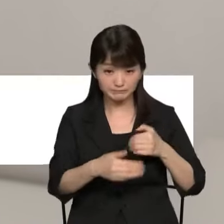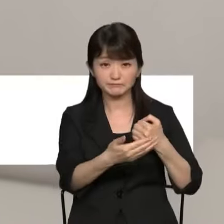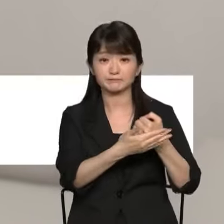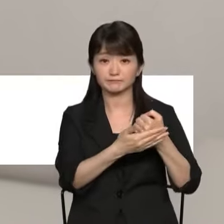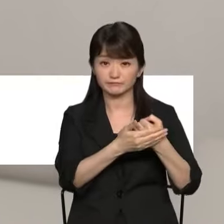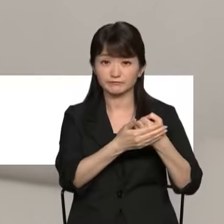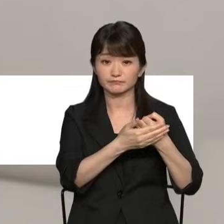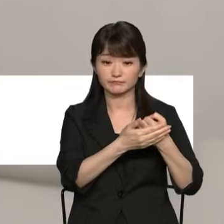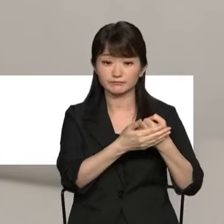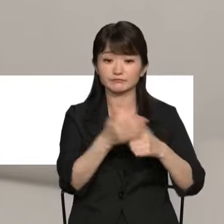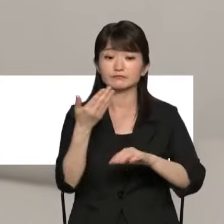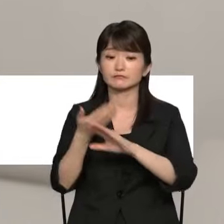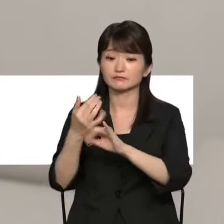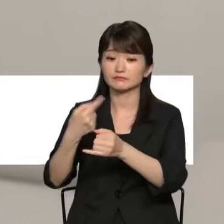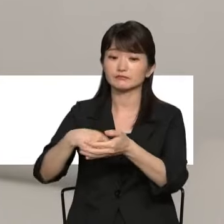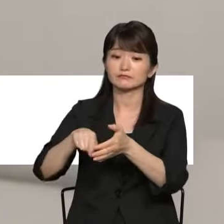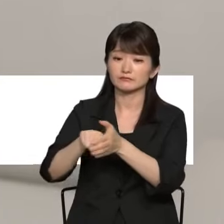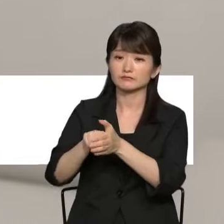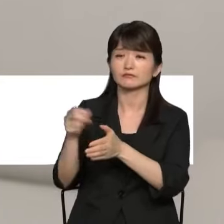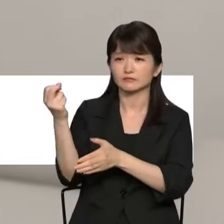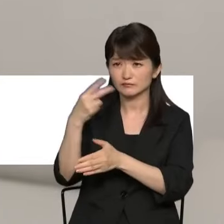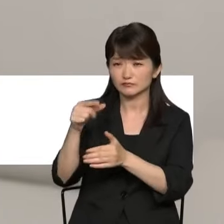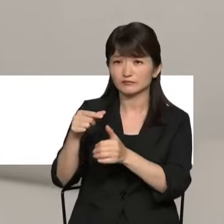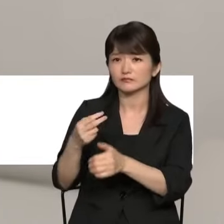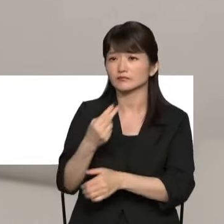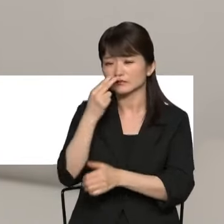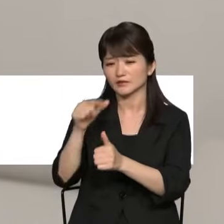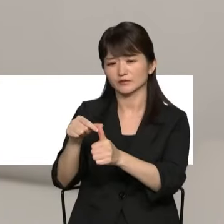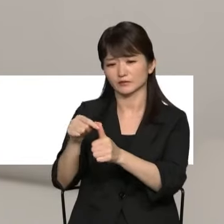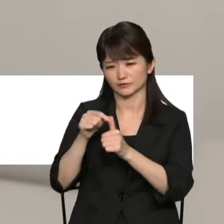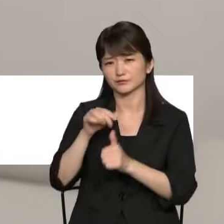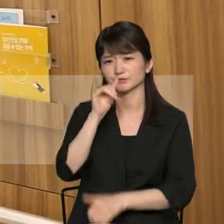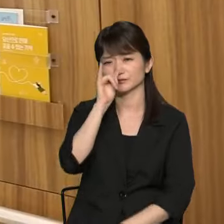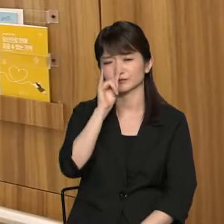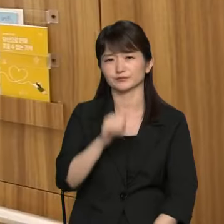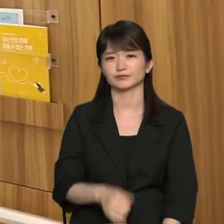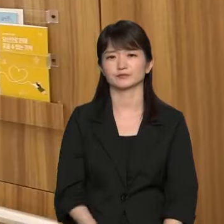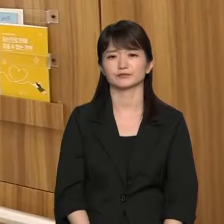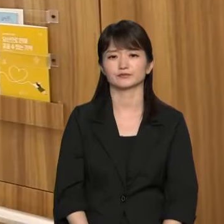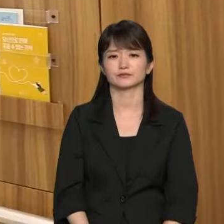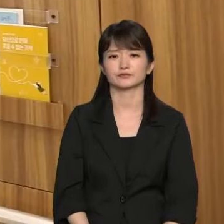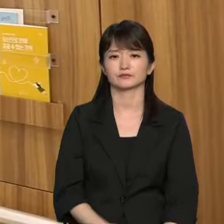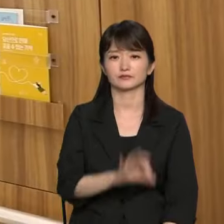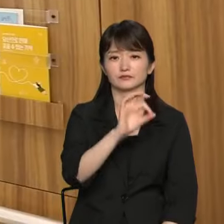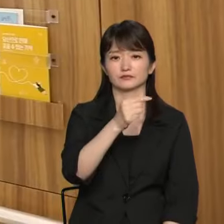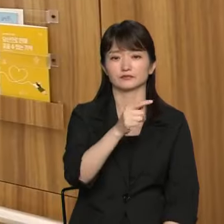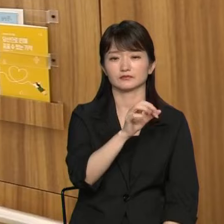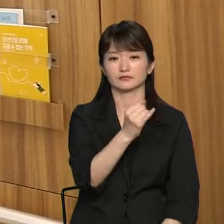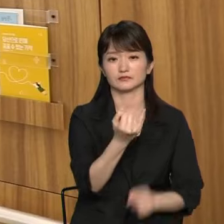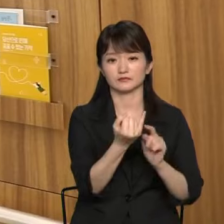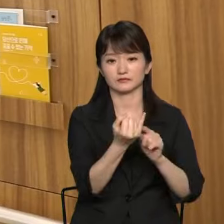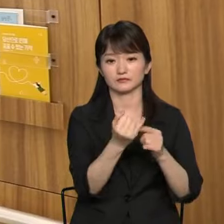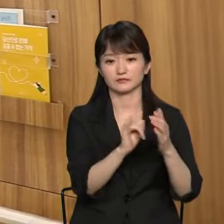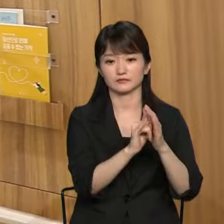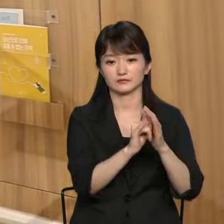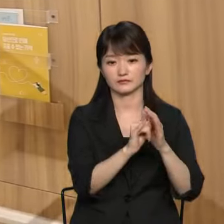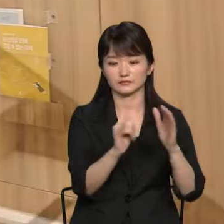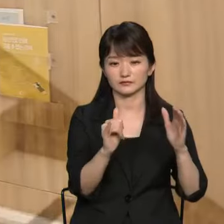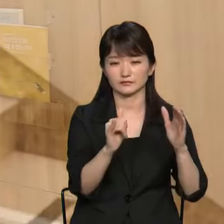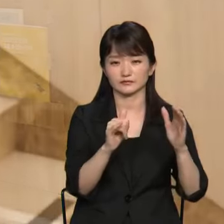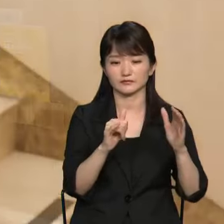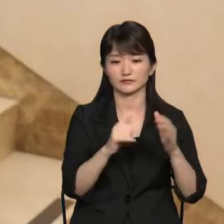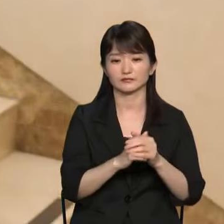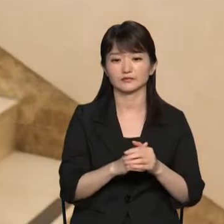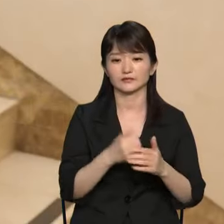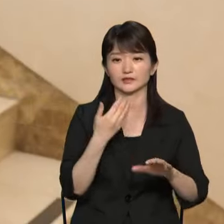받았으니까 다른 사람 위해서 또 살릴 수도 있잖아요. 은영 씨는 이제 가족들과 은영 씨가